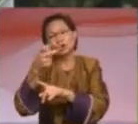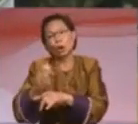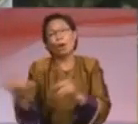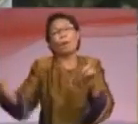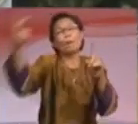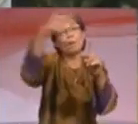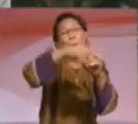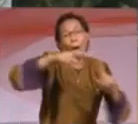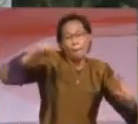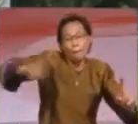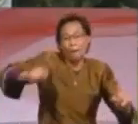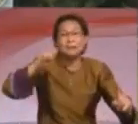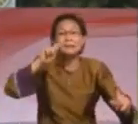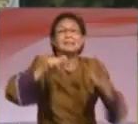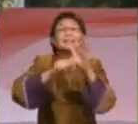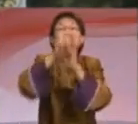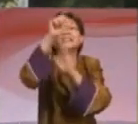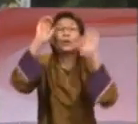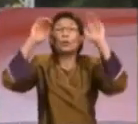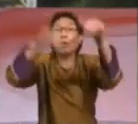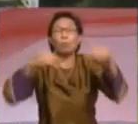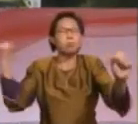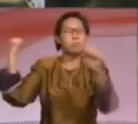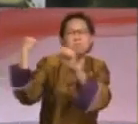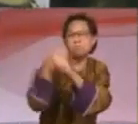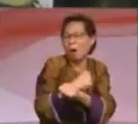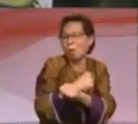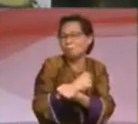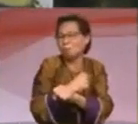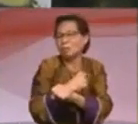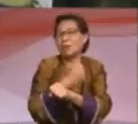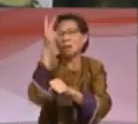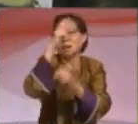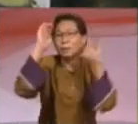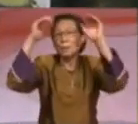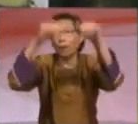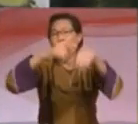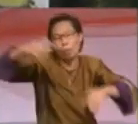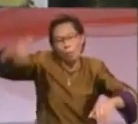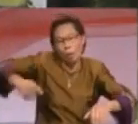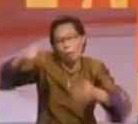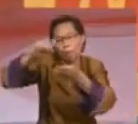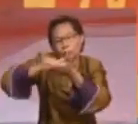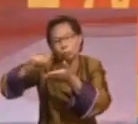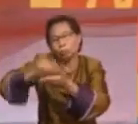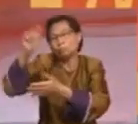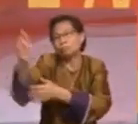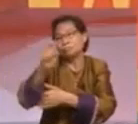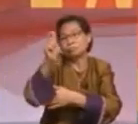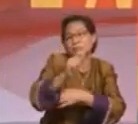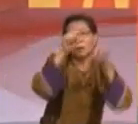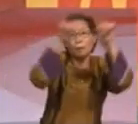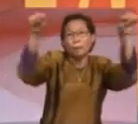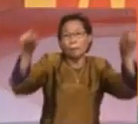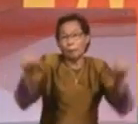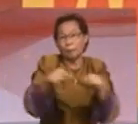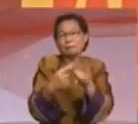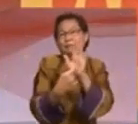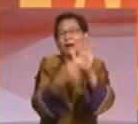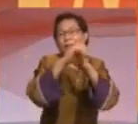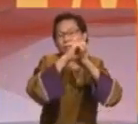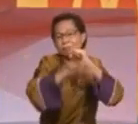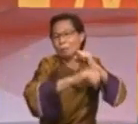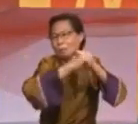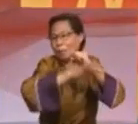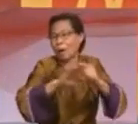kan permohonan di Mahkamah tinggi Kuantan untuk mencoba ketetapan kerajaan Negeri Pahang untuk mewajibkan tulisan Jawi di papan pandai dan iklan